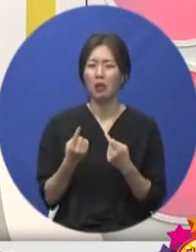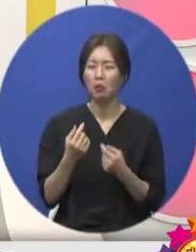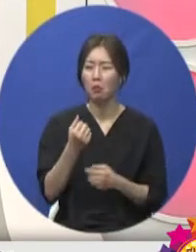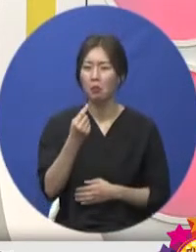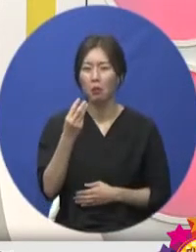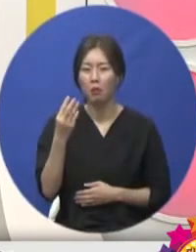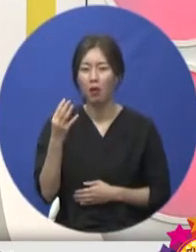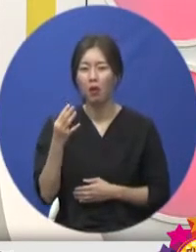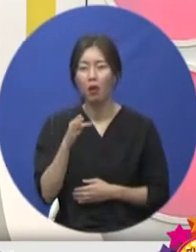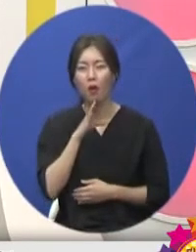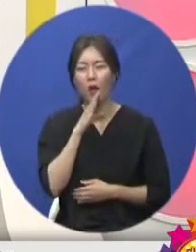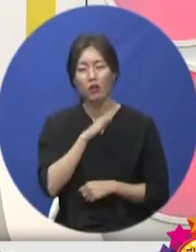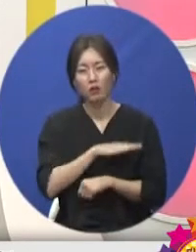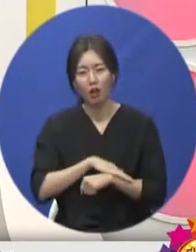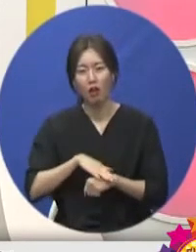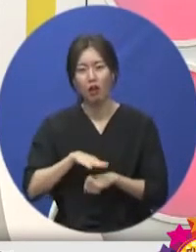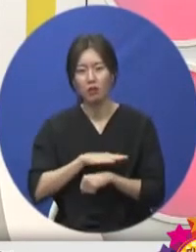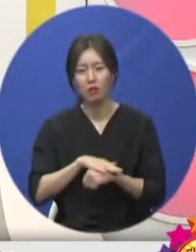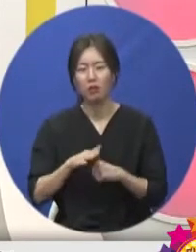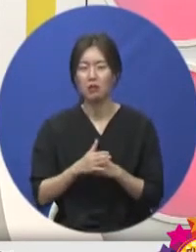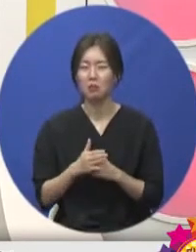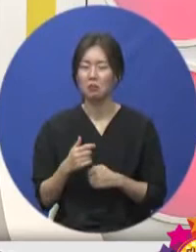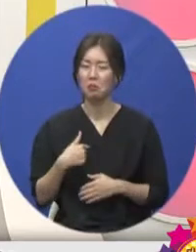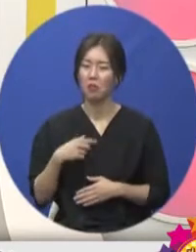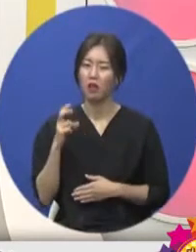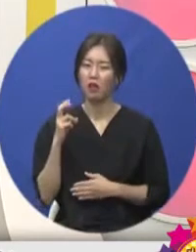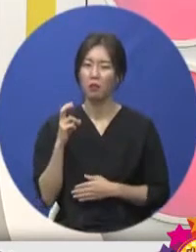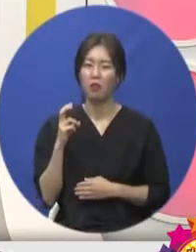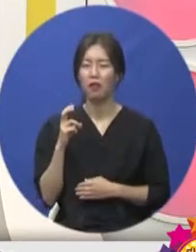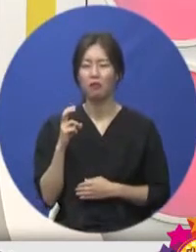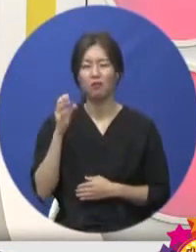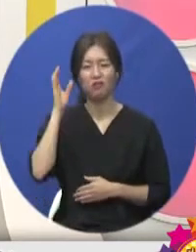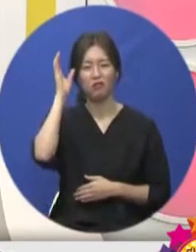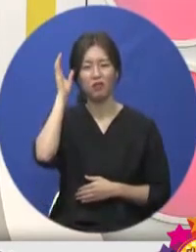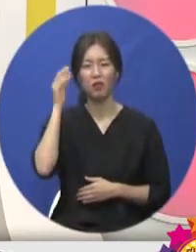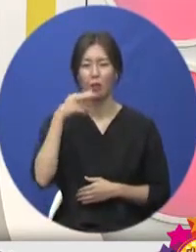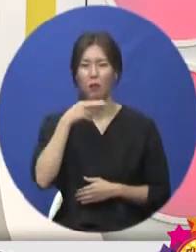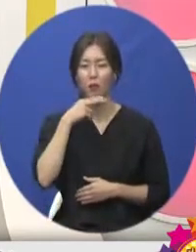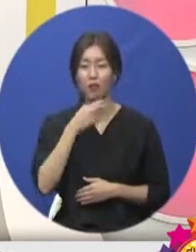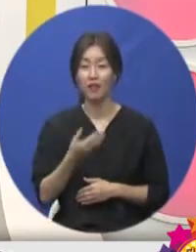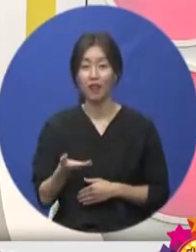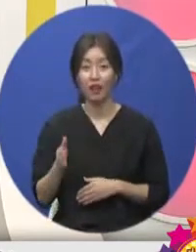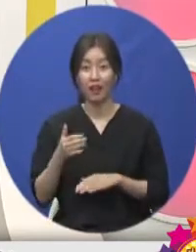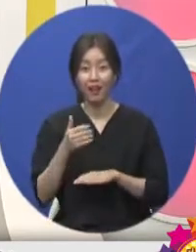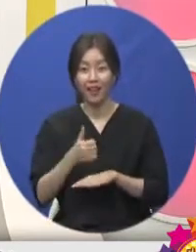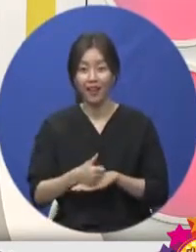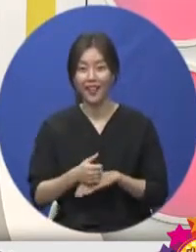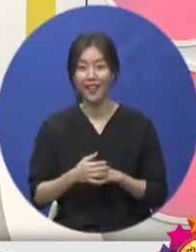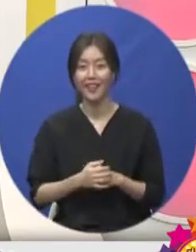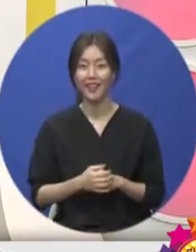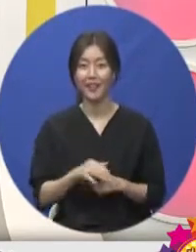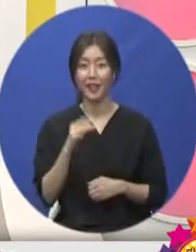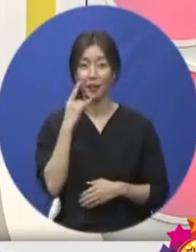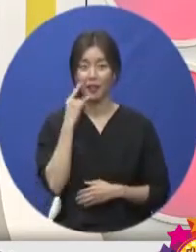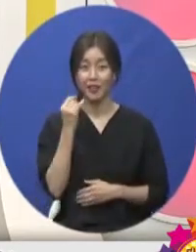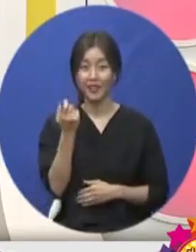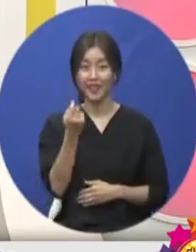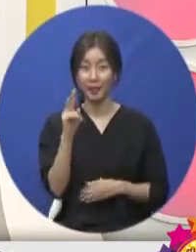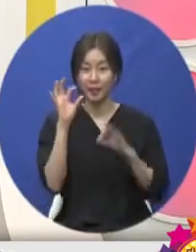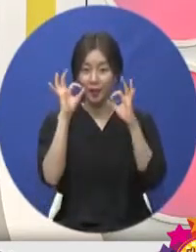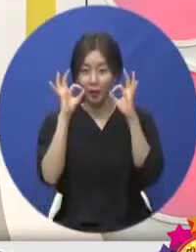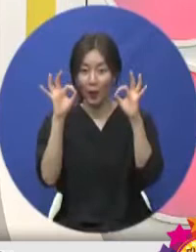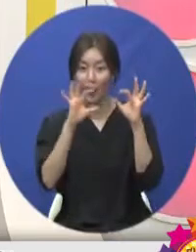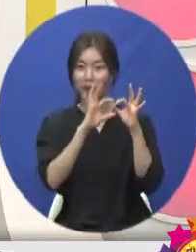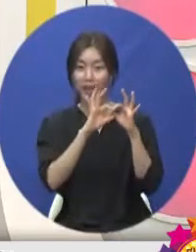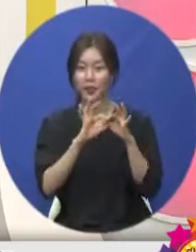분이 너무너무 잘하시길래. 예. 저는 진짜 뭐 아예 뭐. 어머님도 그러면 보시면서 끝나시고 예. 계속